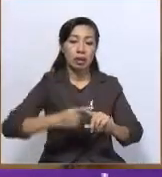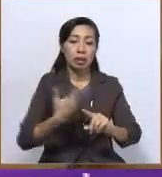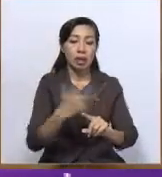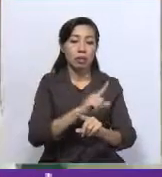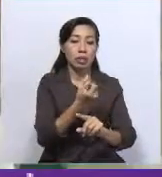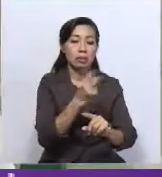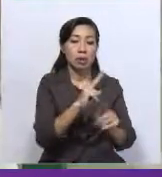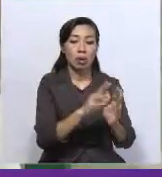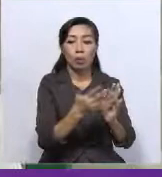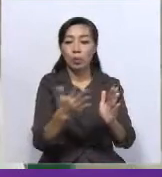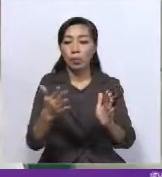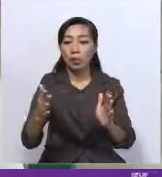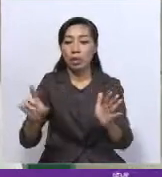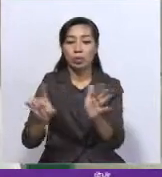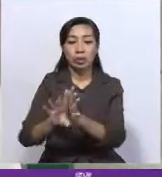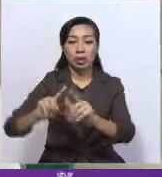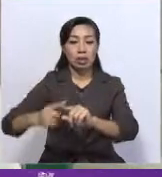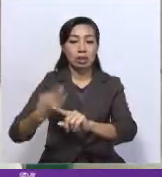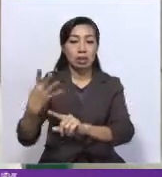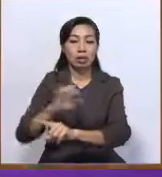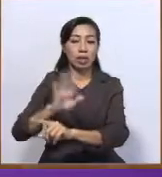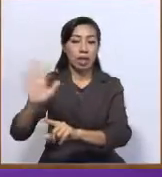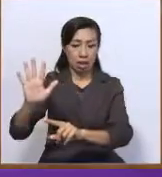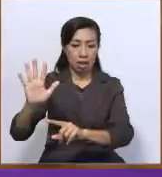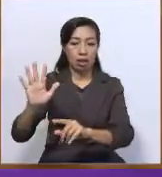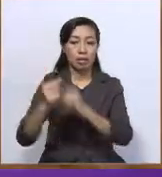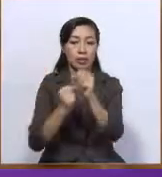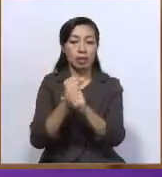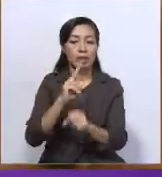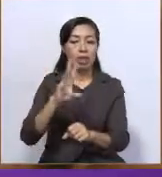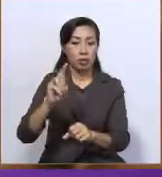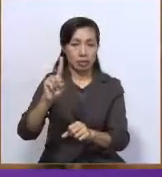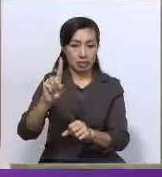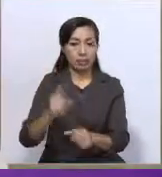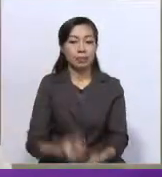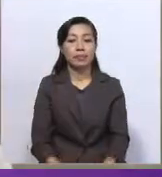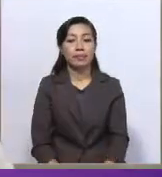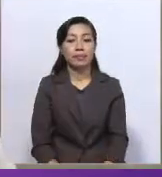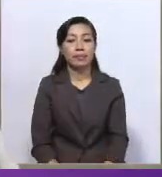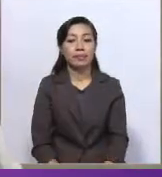คมค่ะแล้วก็จะไปสิ้นสุดวันที่5เมษายน2561แล้วค่ะ